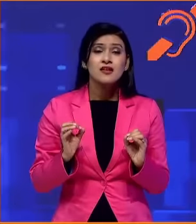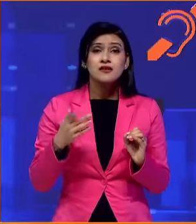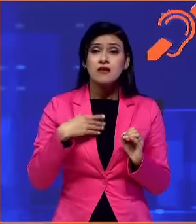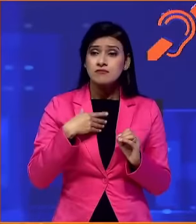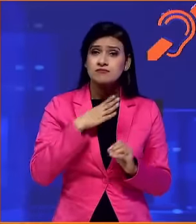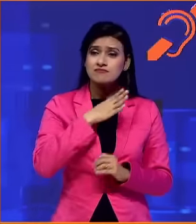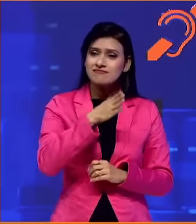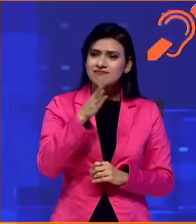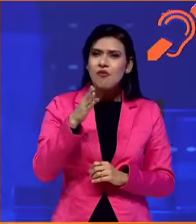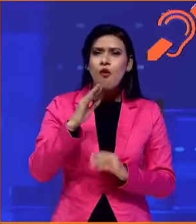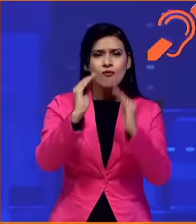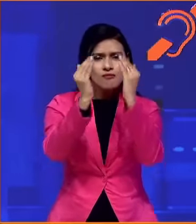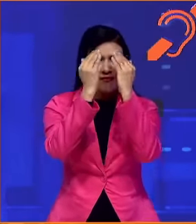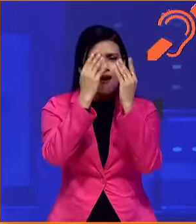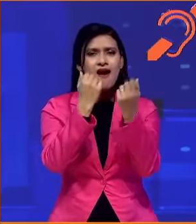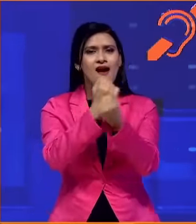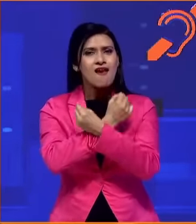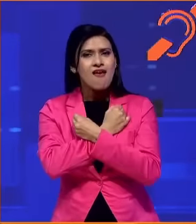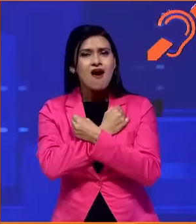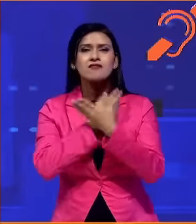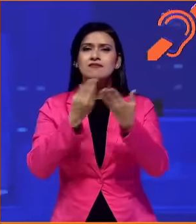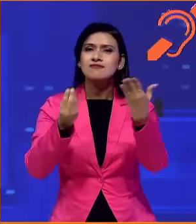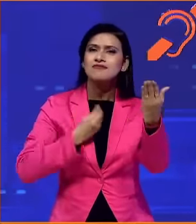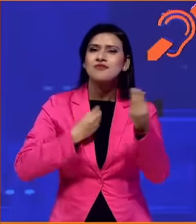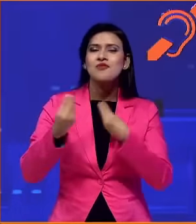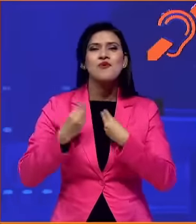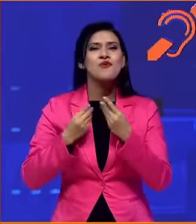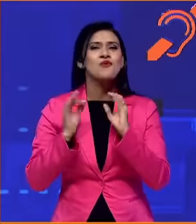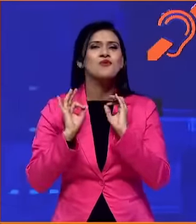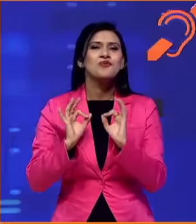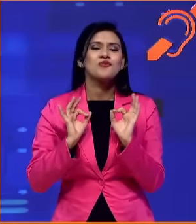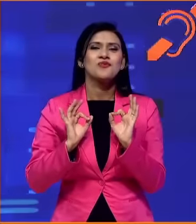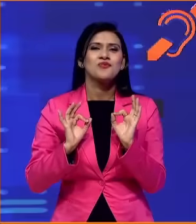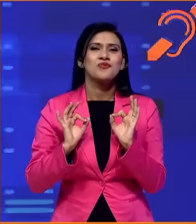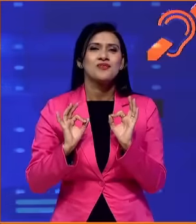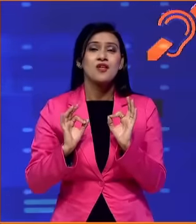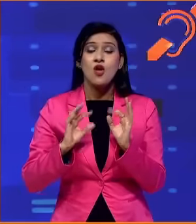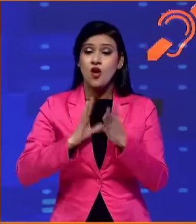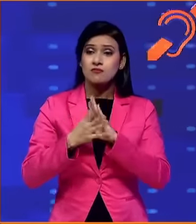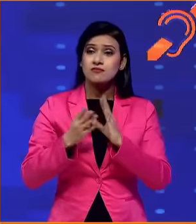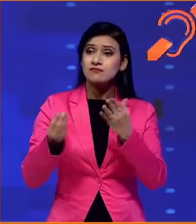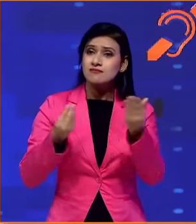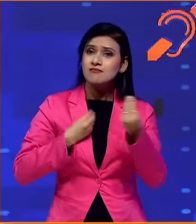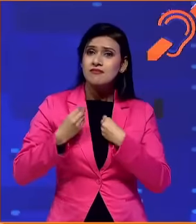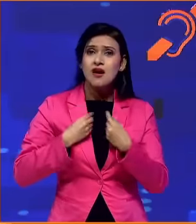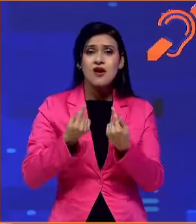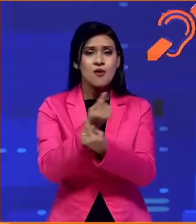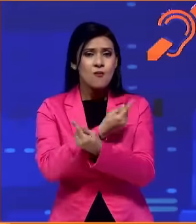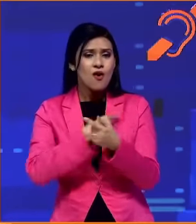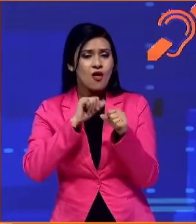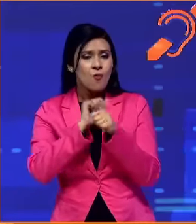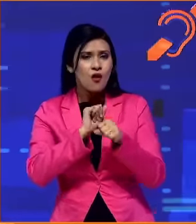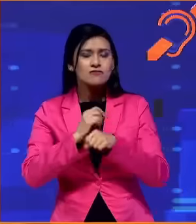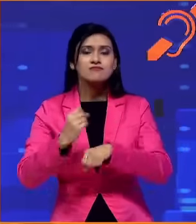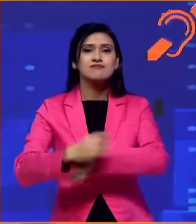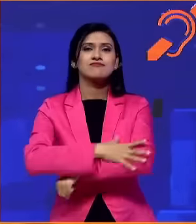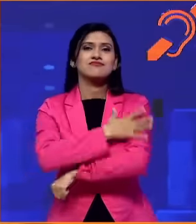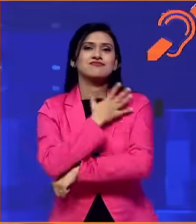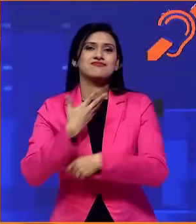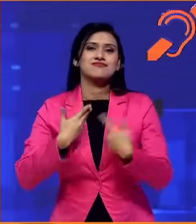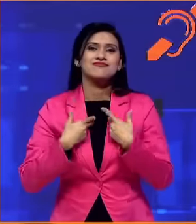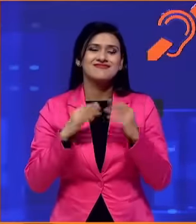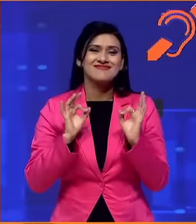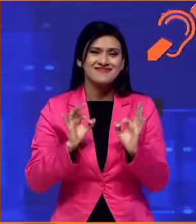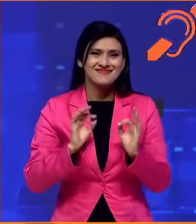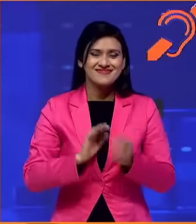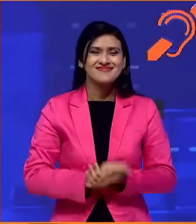काआशीर्वादमिलताहै।मुझे स्नेहऔरअपनेपनकीभावनामिलतीहै,और इससेएकराजनीतिककार्यकर्ताको कामकरनेकेलिएबहुतऊर्जामिलतीहै। हमनेबहुतमेहनतकी।कुछही